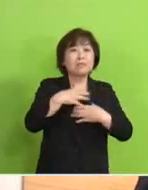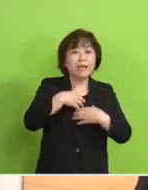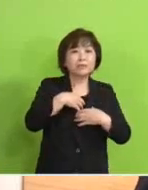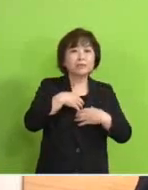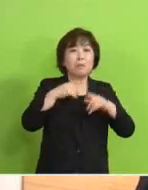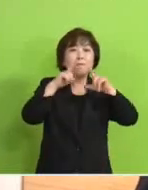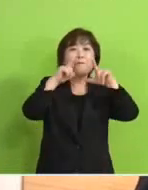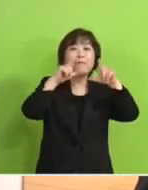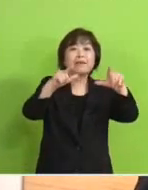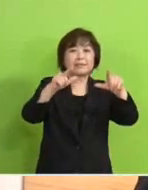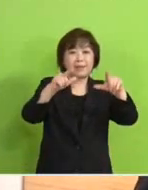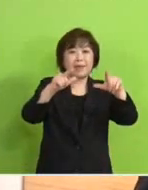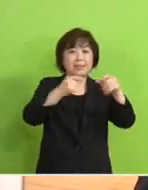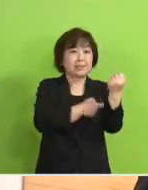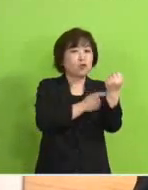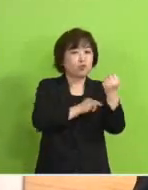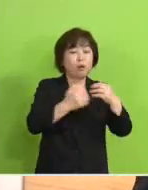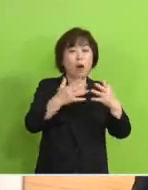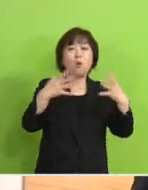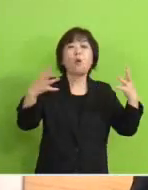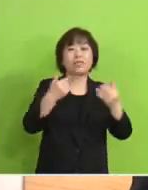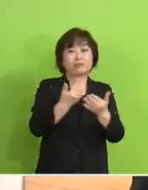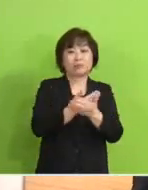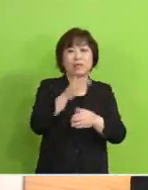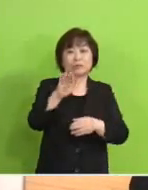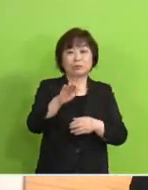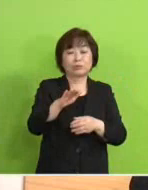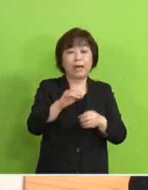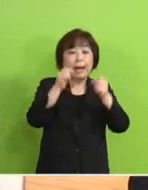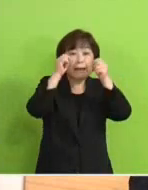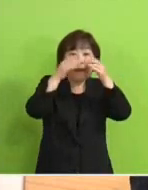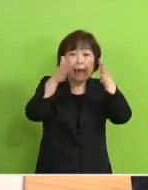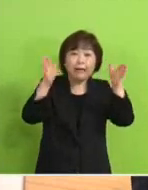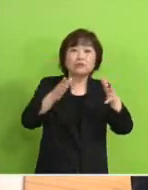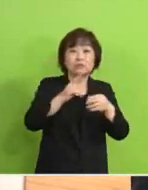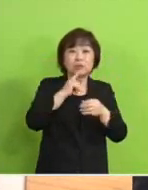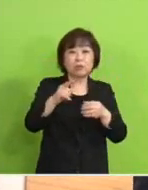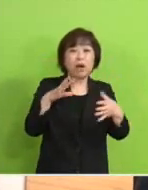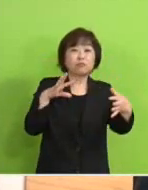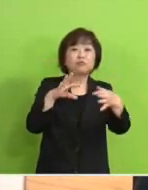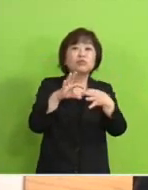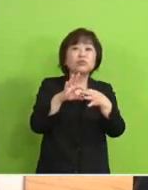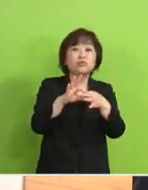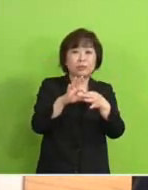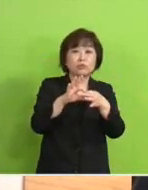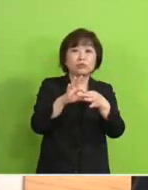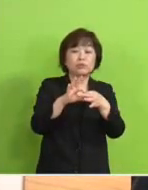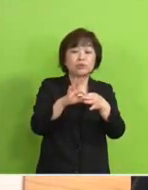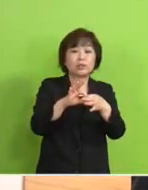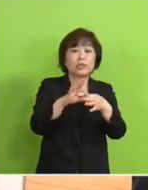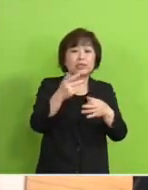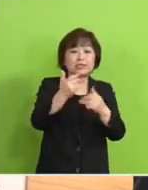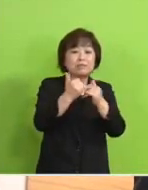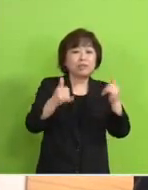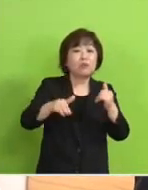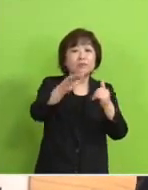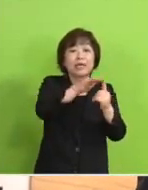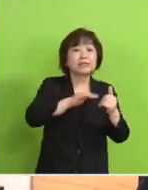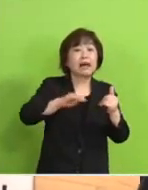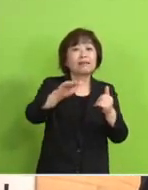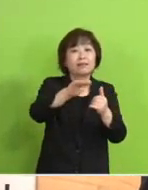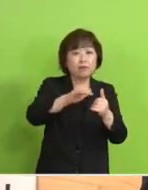メッセージ力は大きいと思いますので、啓発には結びつき、市民の皆さん